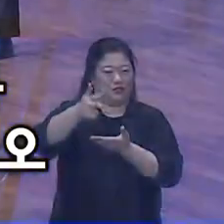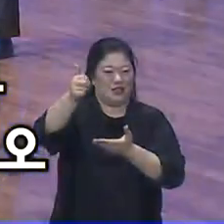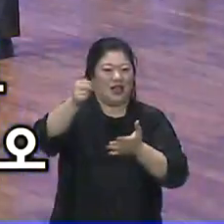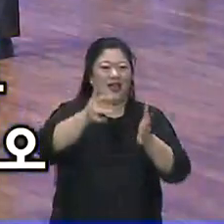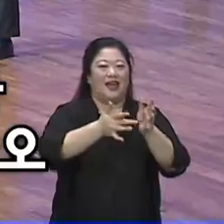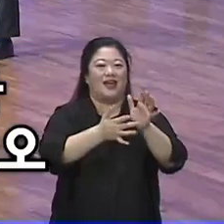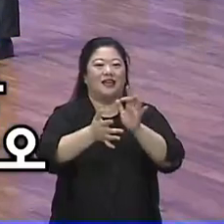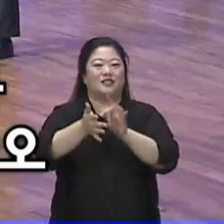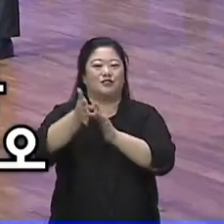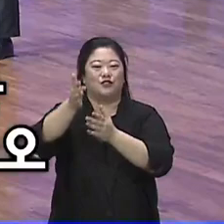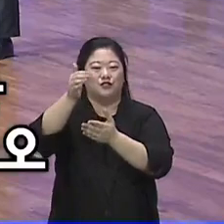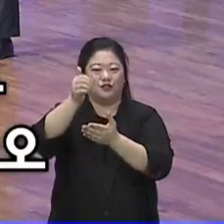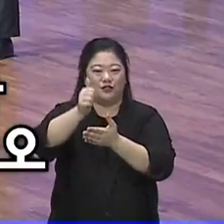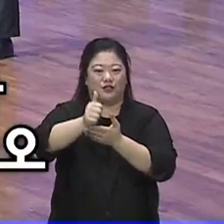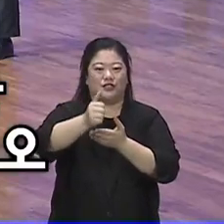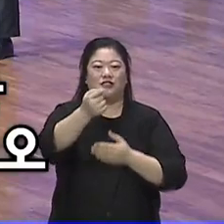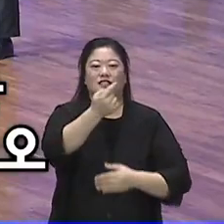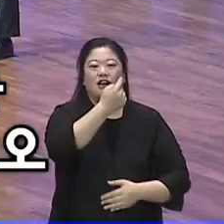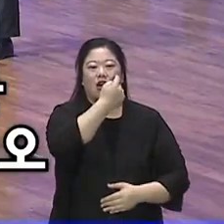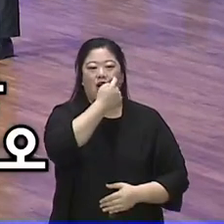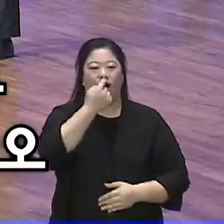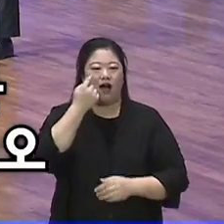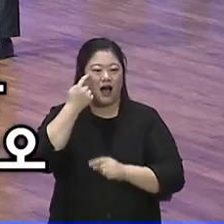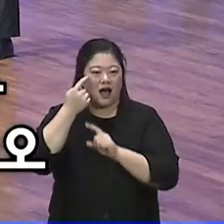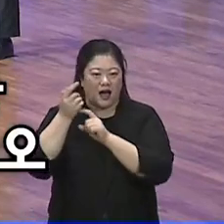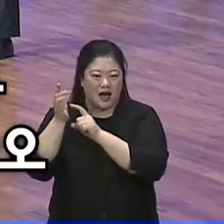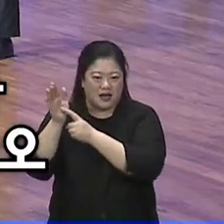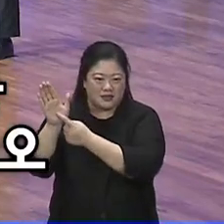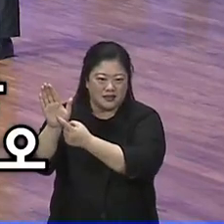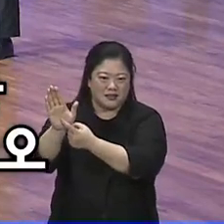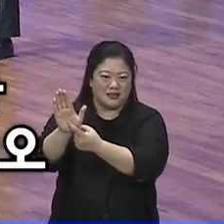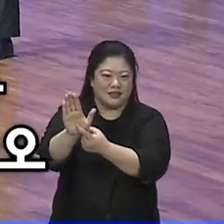주 예수 증거하